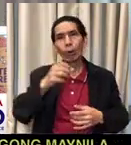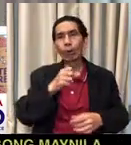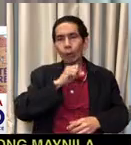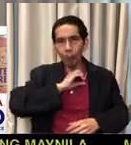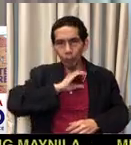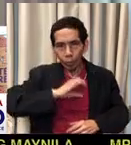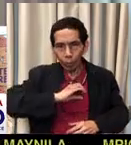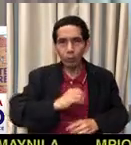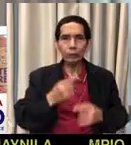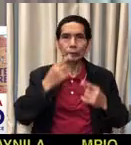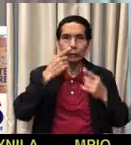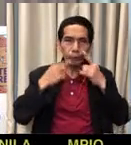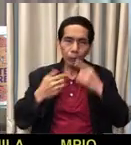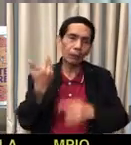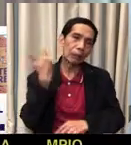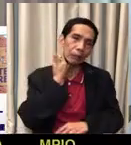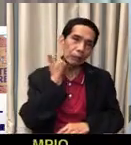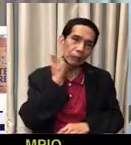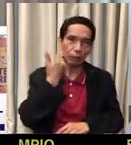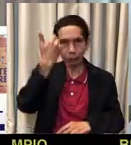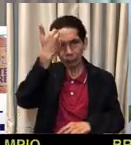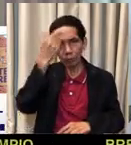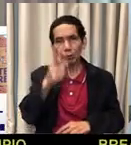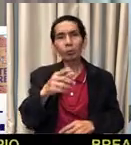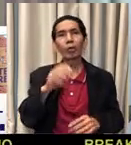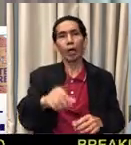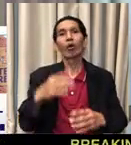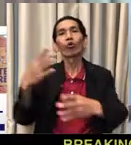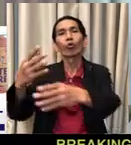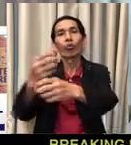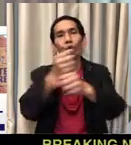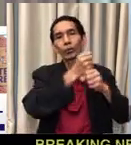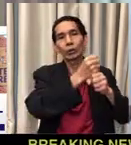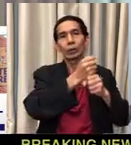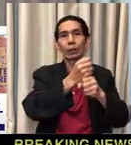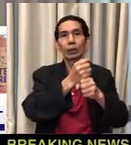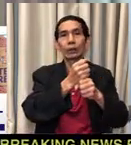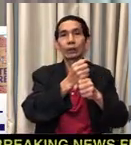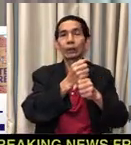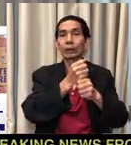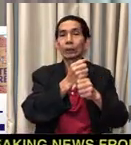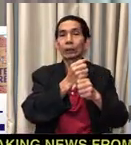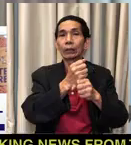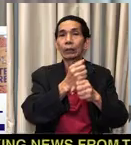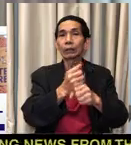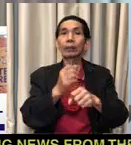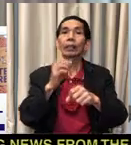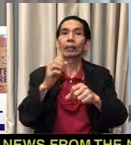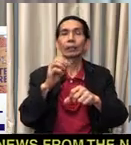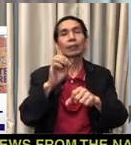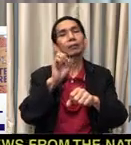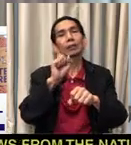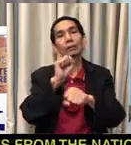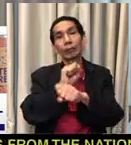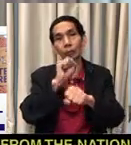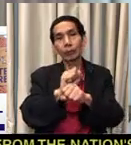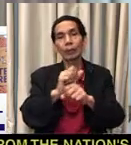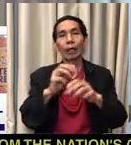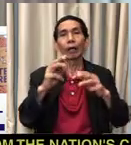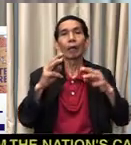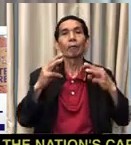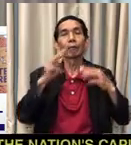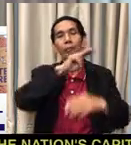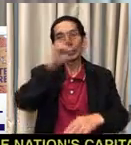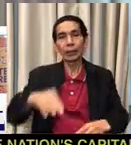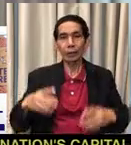sipon, lagnat, kayo po ay kukunin ng mga kawani ng Manila Health Department